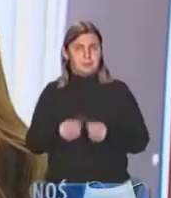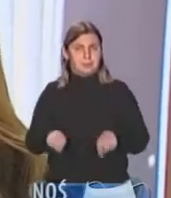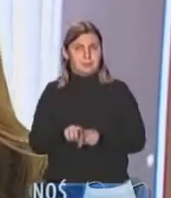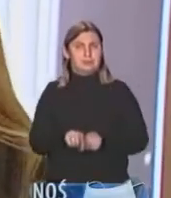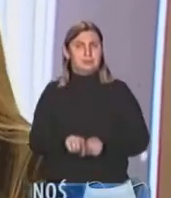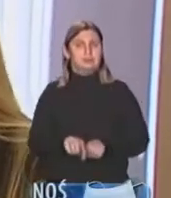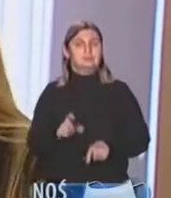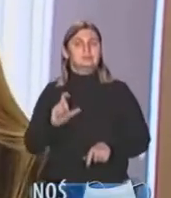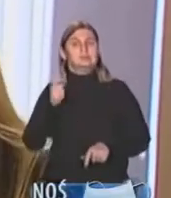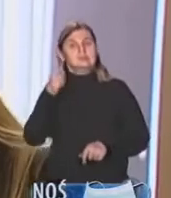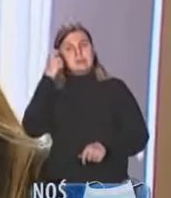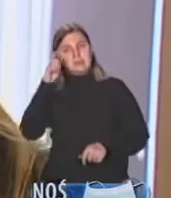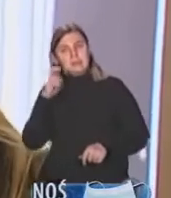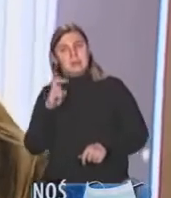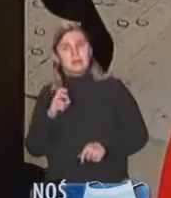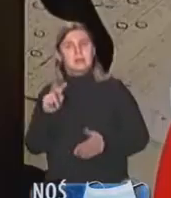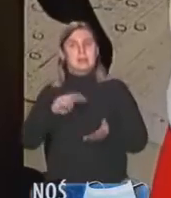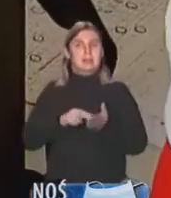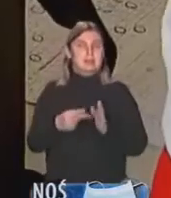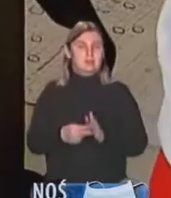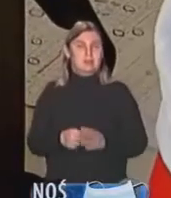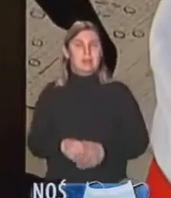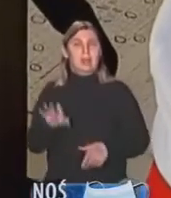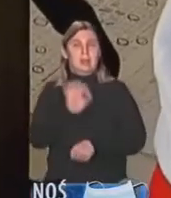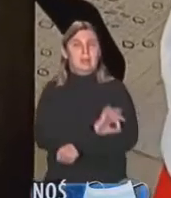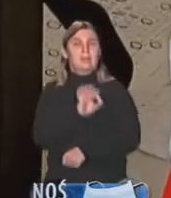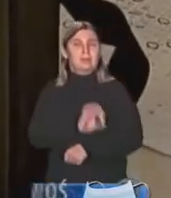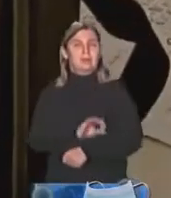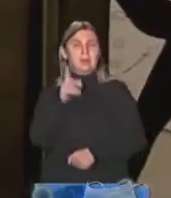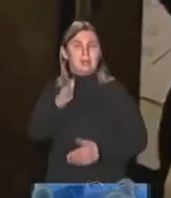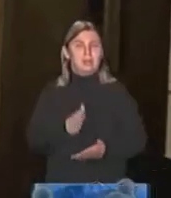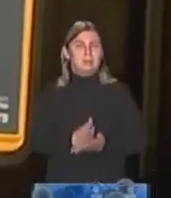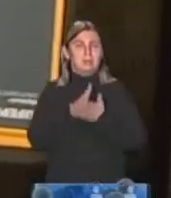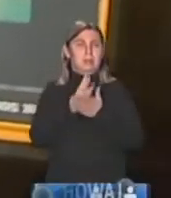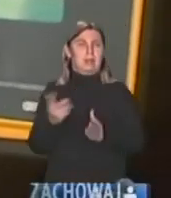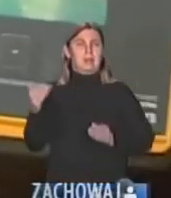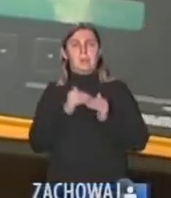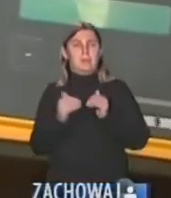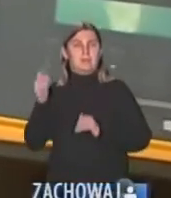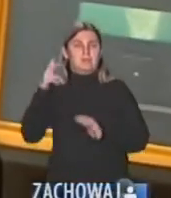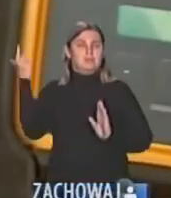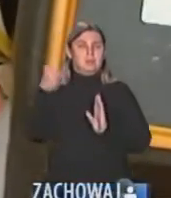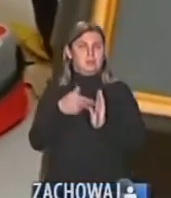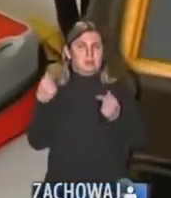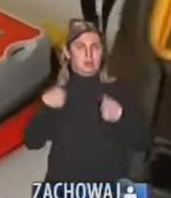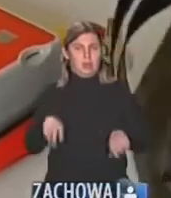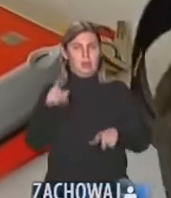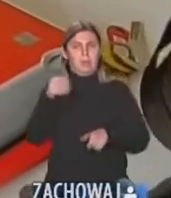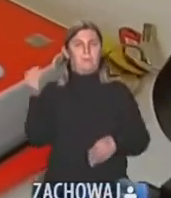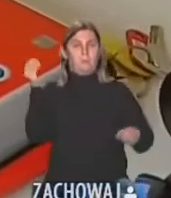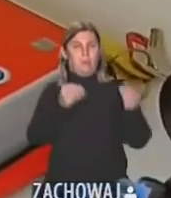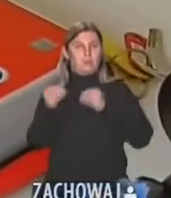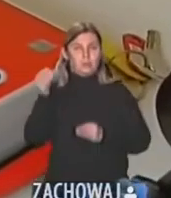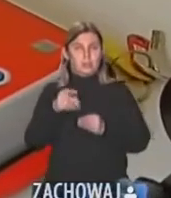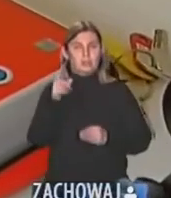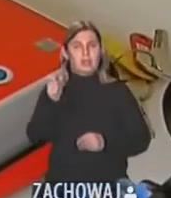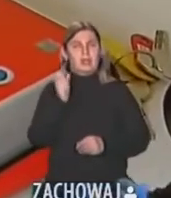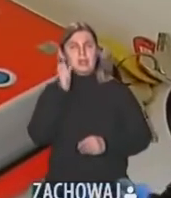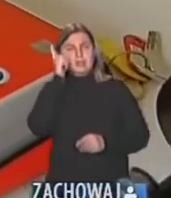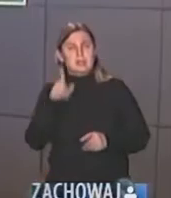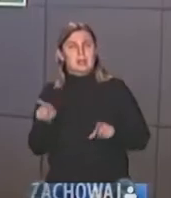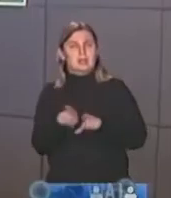co wymyśliliśmy, to co zaplanowaliśmy. Projekt poparło ponad 3000 osób. Oprócz montażu urządzeń,